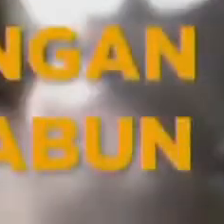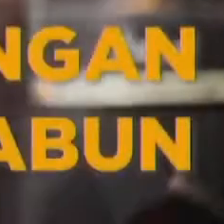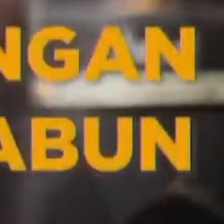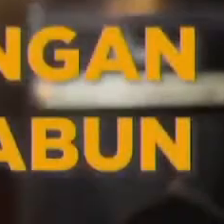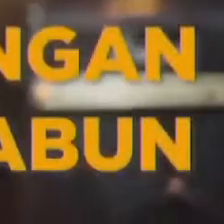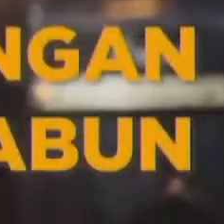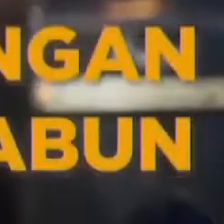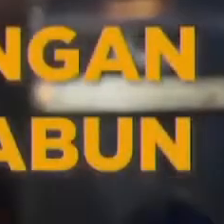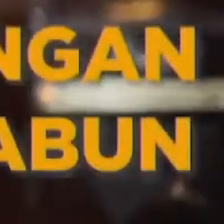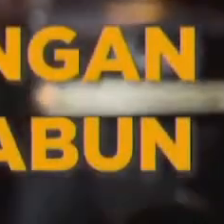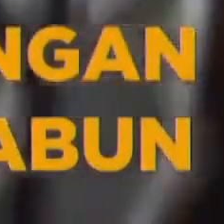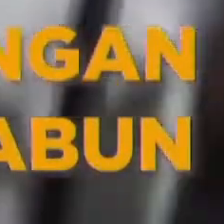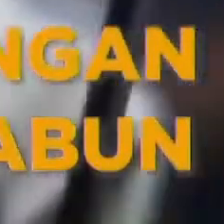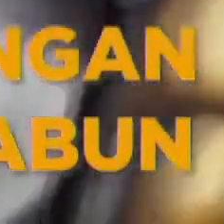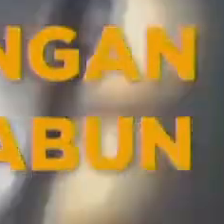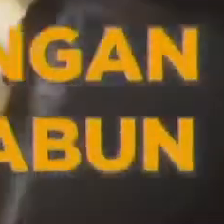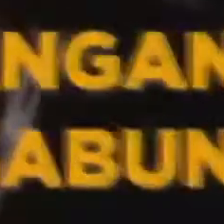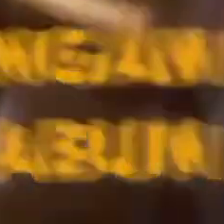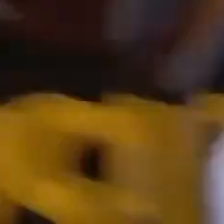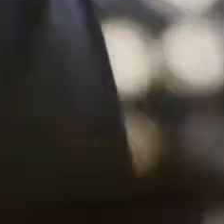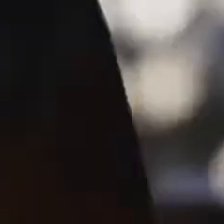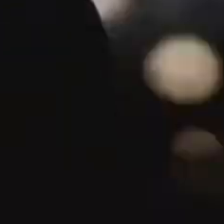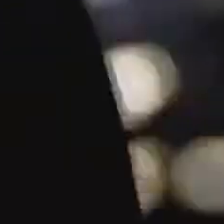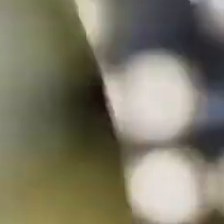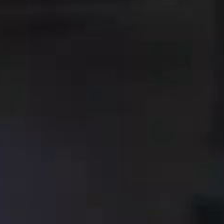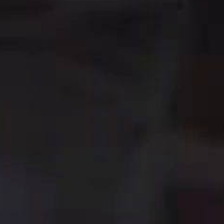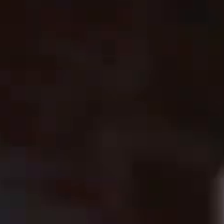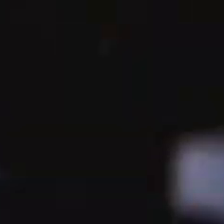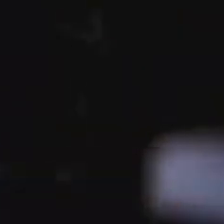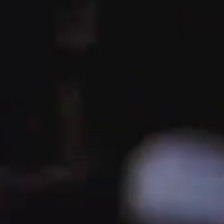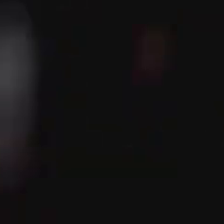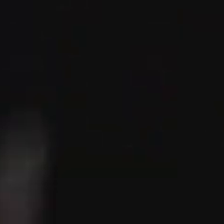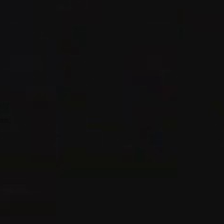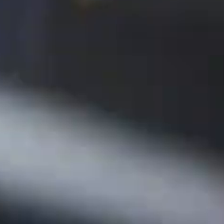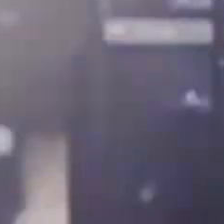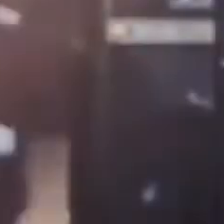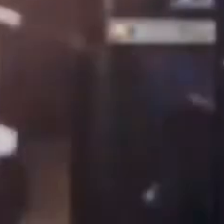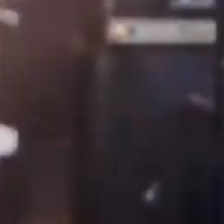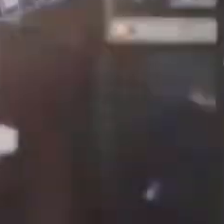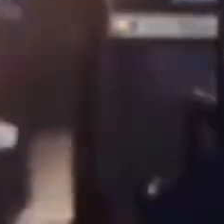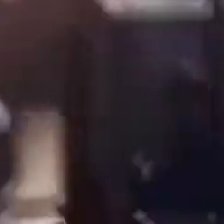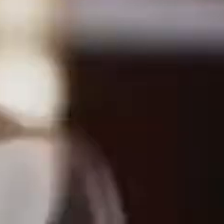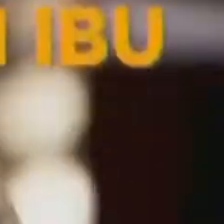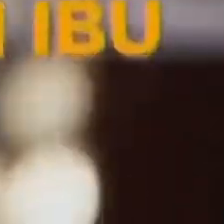Cuci tangan pakai sabun jangan sampai